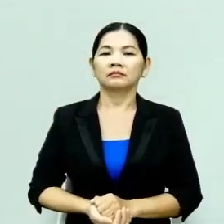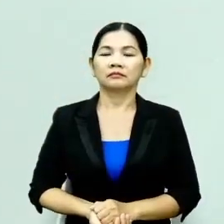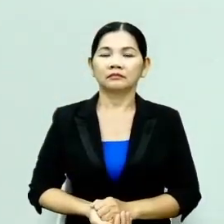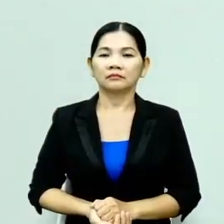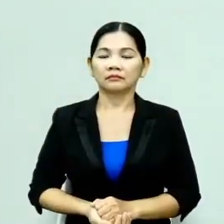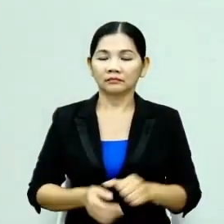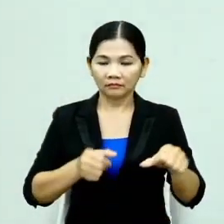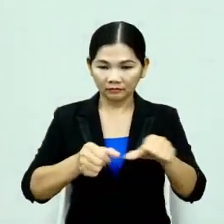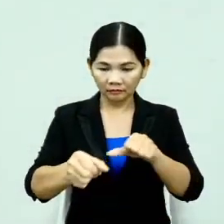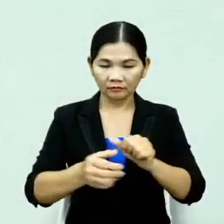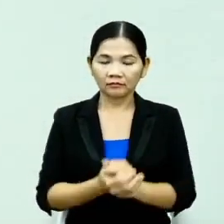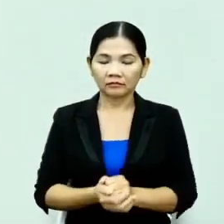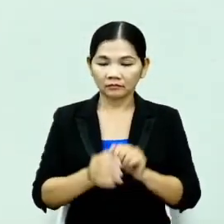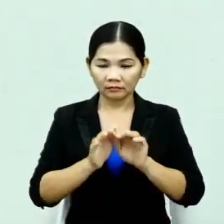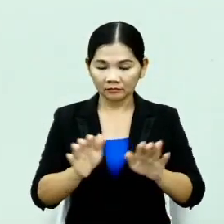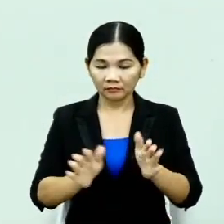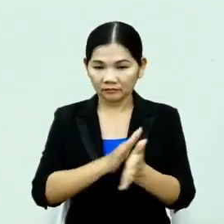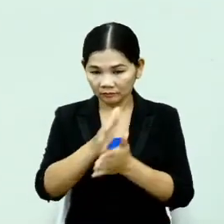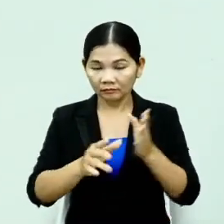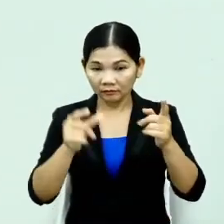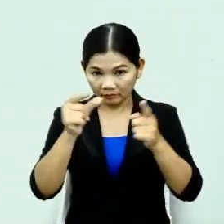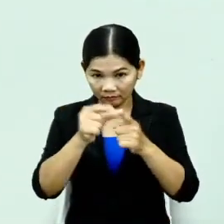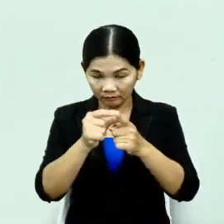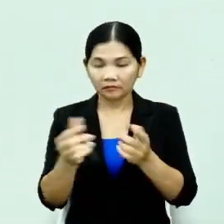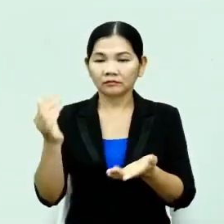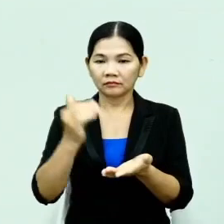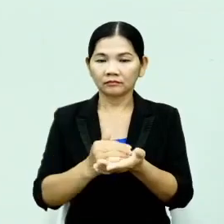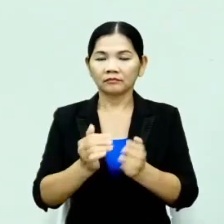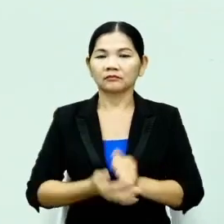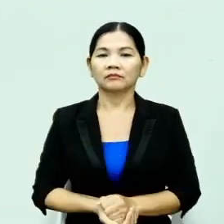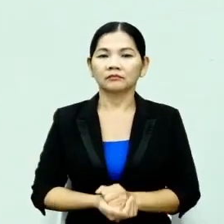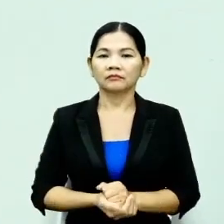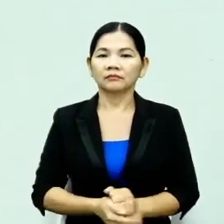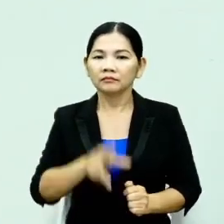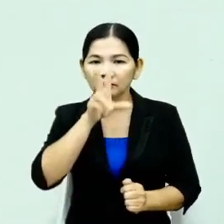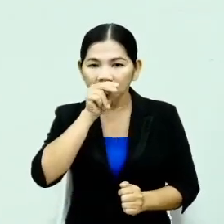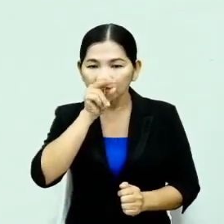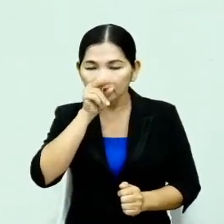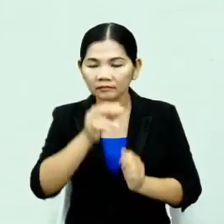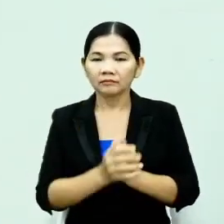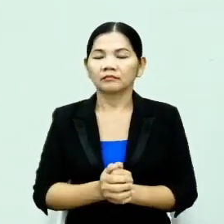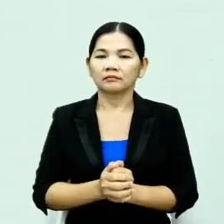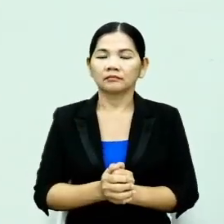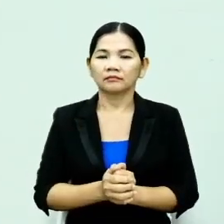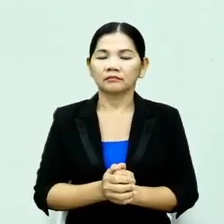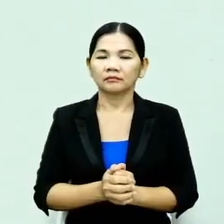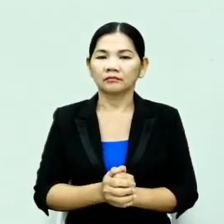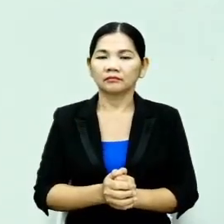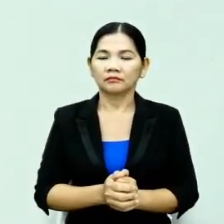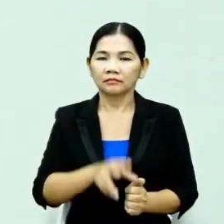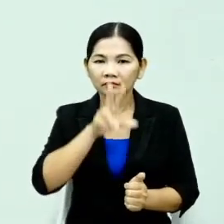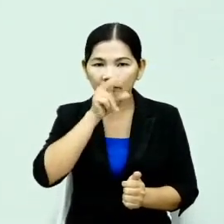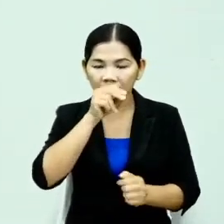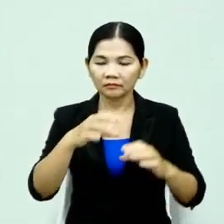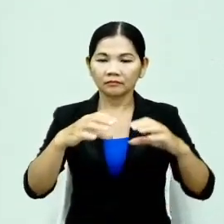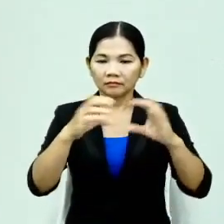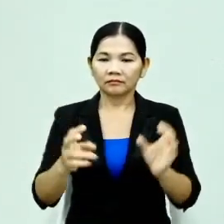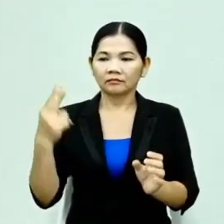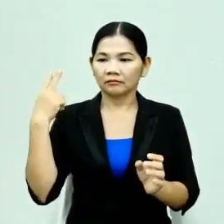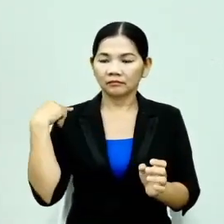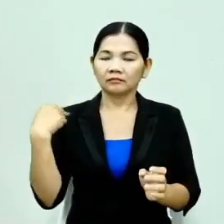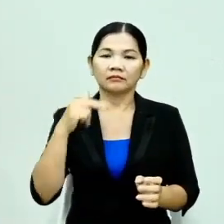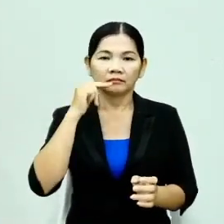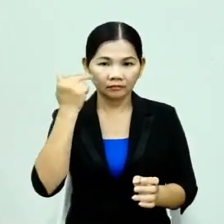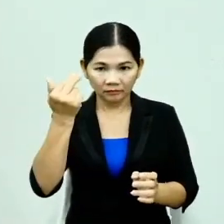តោះបន្តទៀតនេះចូលកូនចាប់ផ្ដើមអានពាក្យនេះឡើងវិញទាំងអស់តាចាជាមួយអ្នកគ្រូណាបន្តទៀតសែ